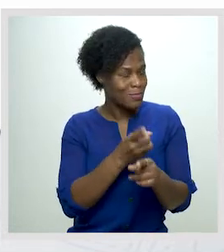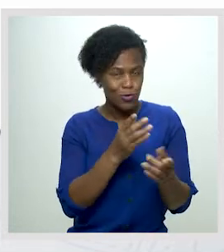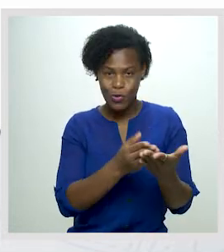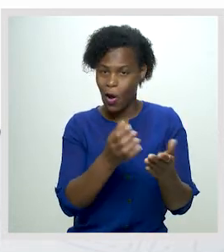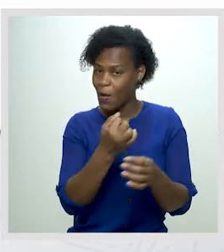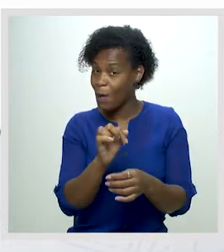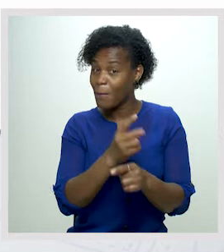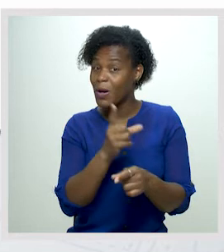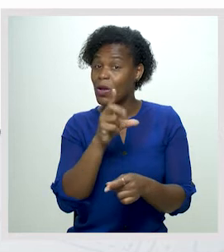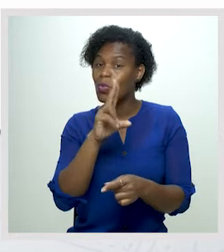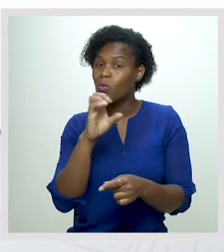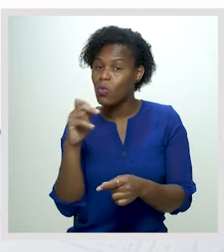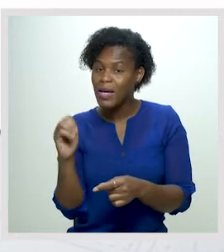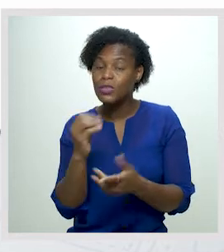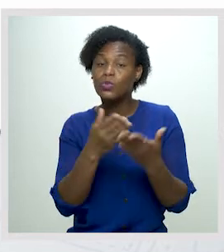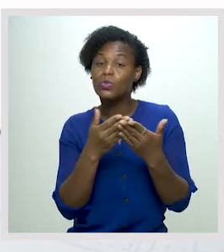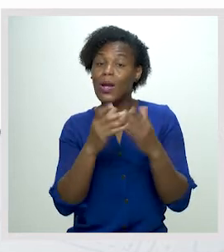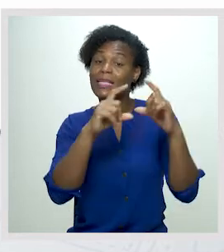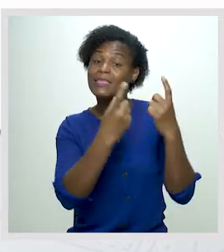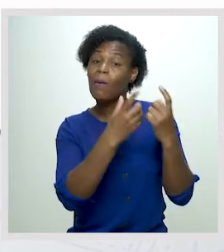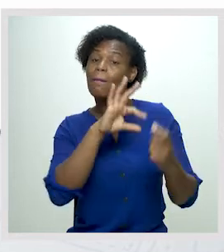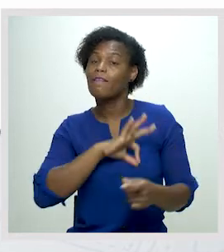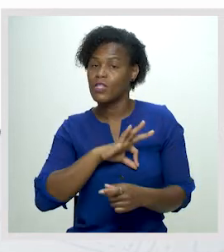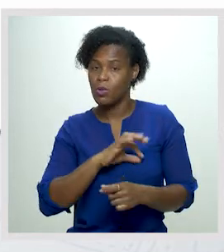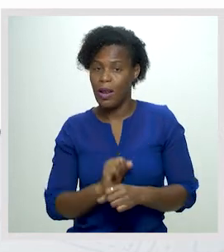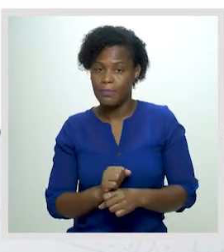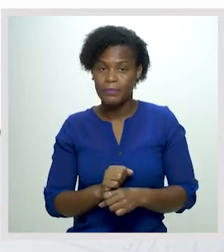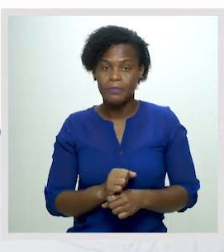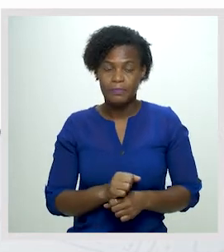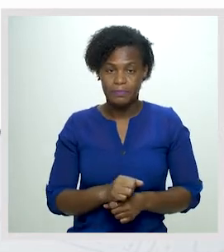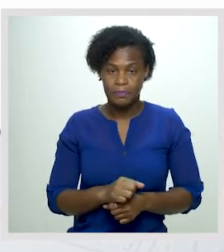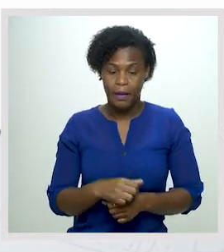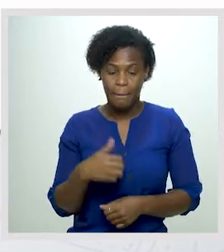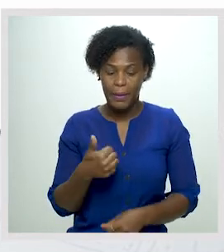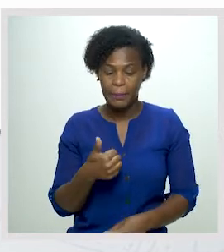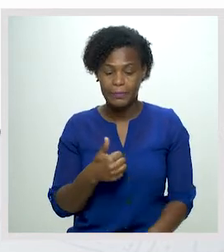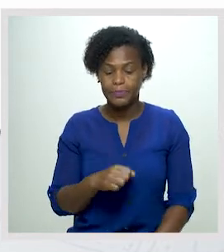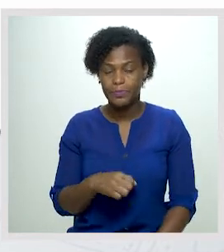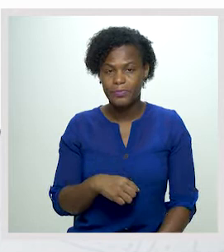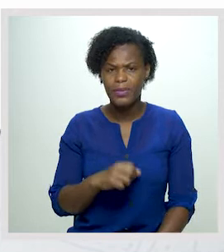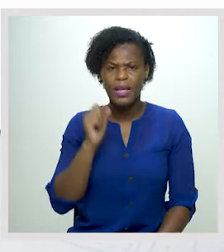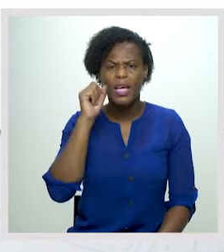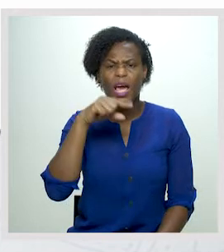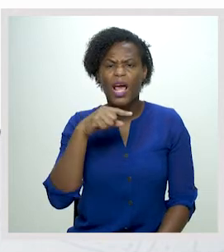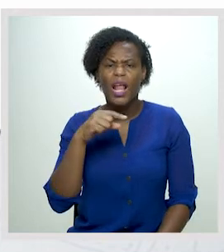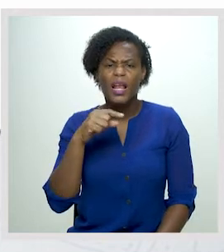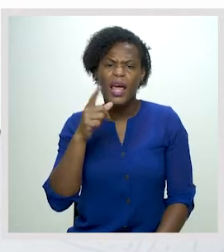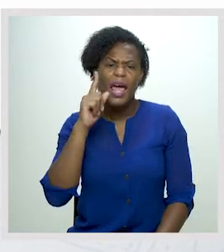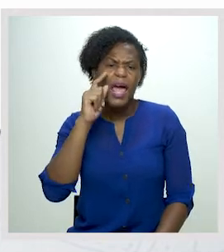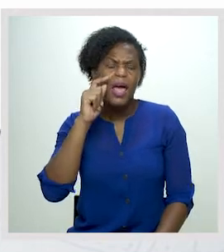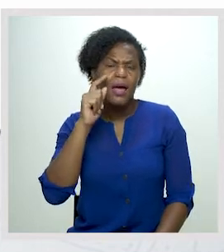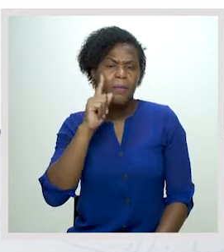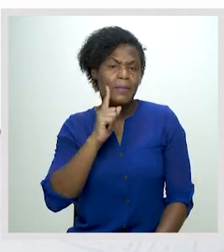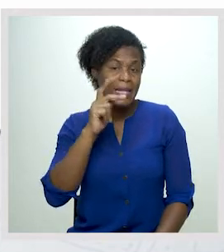même école. Lucas étudie dans un lycée professionnel. B. Quelles sont les passions